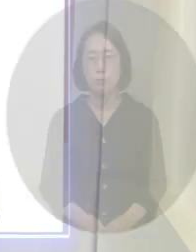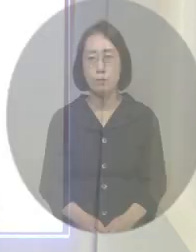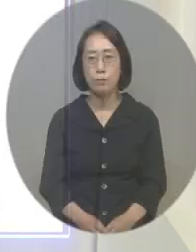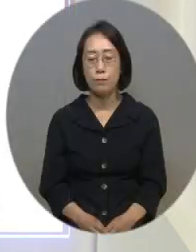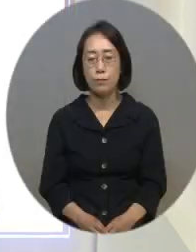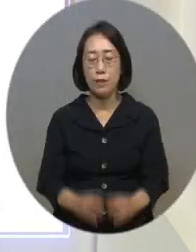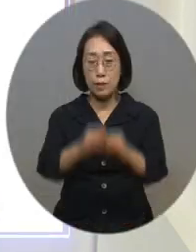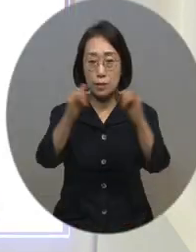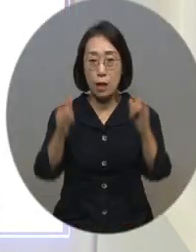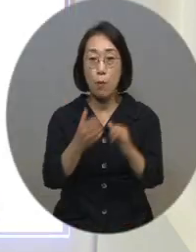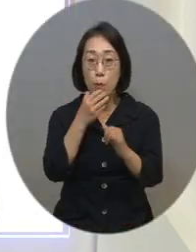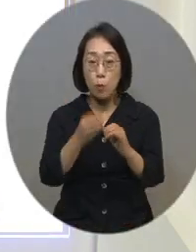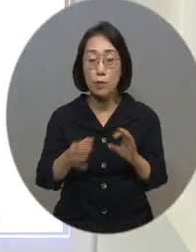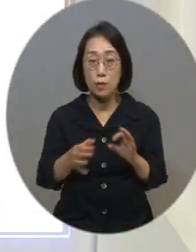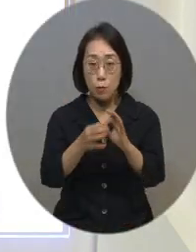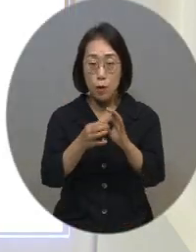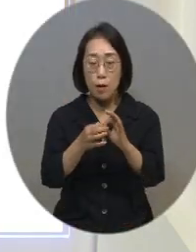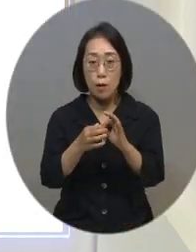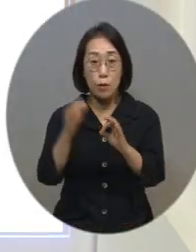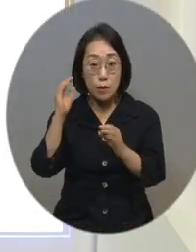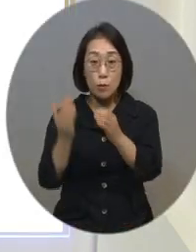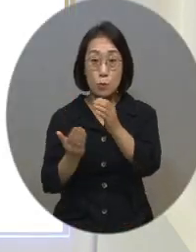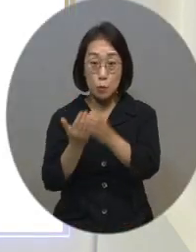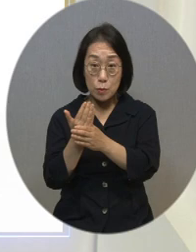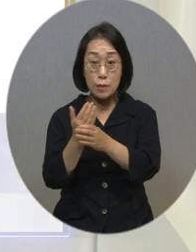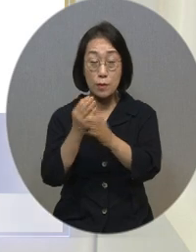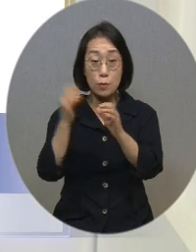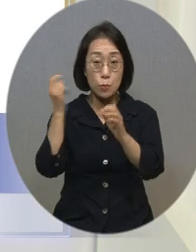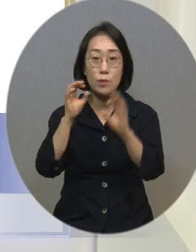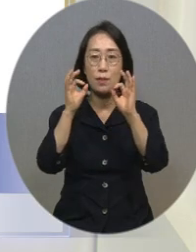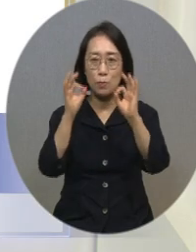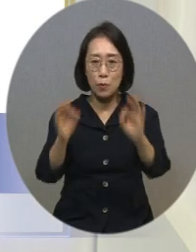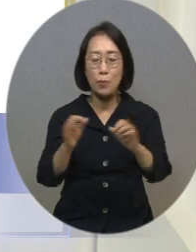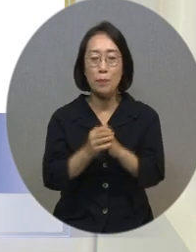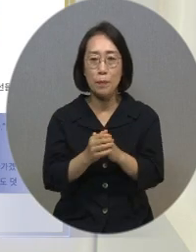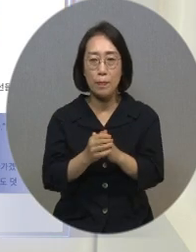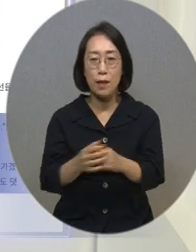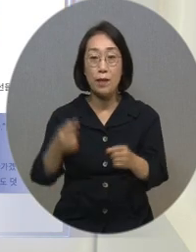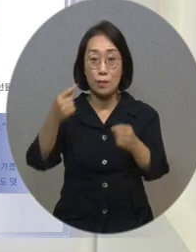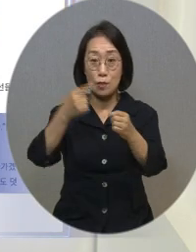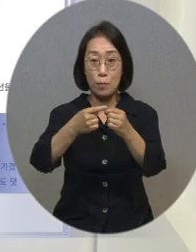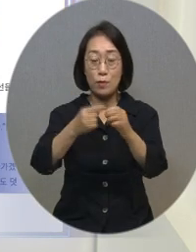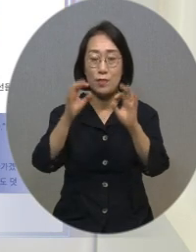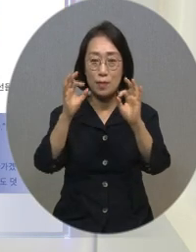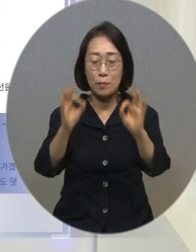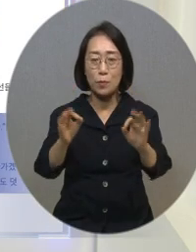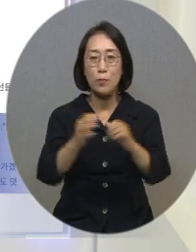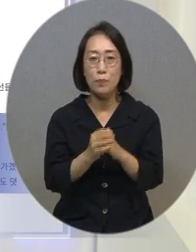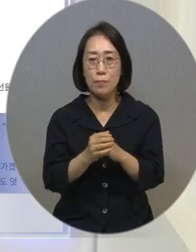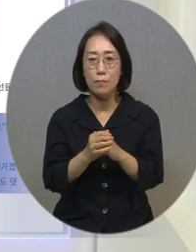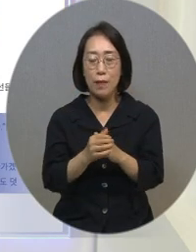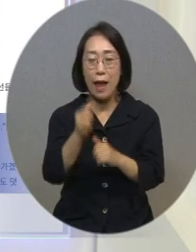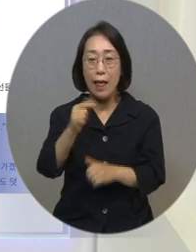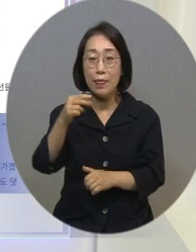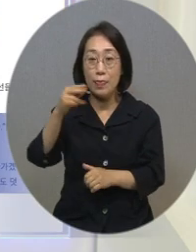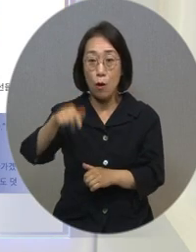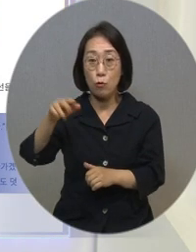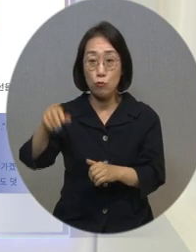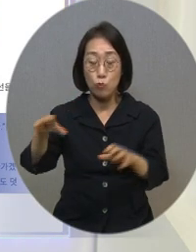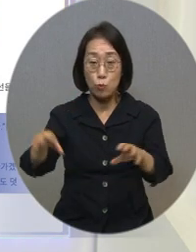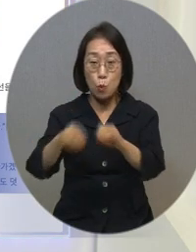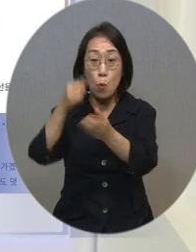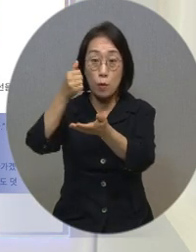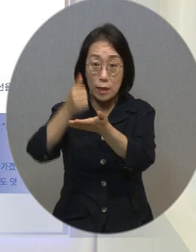웰페어 뉴스와 함께 사회복지의 이슈를 만나봅니다 오늘 첫 번째 기사입니다 한덕수 국무총리가